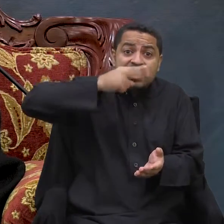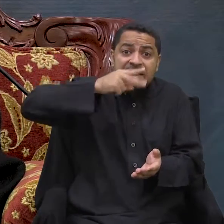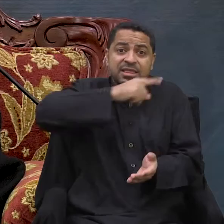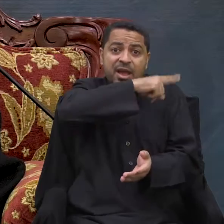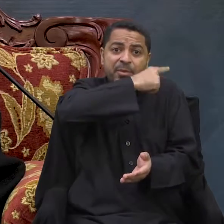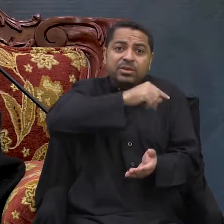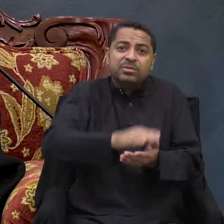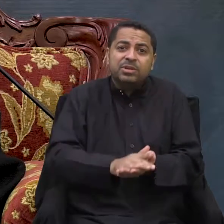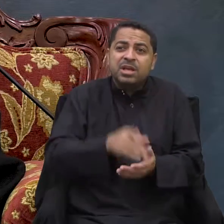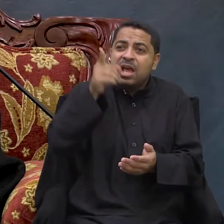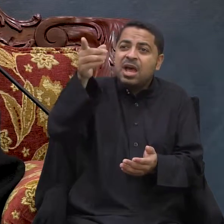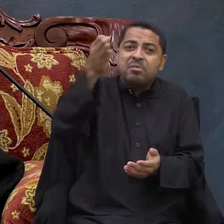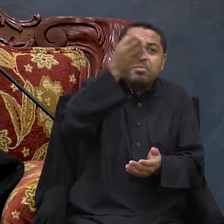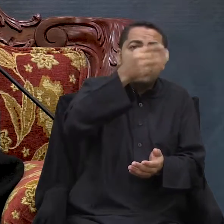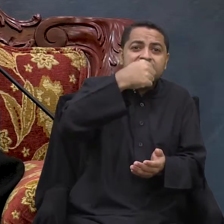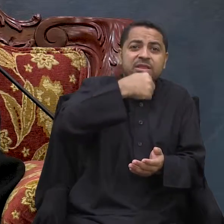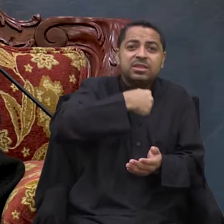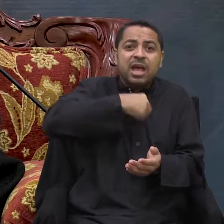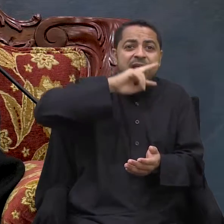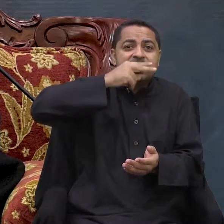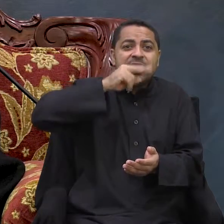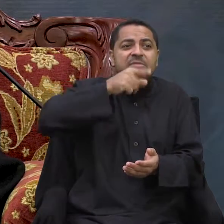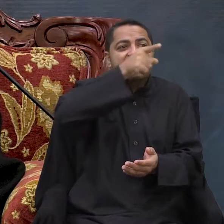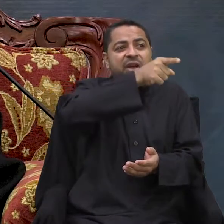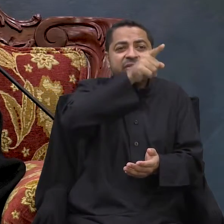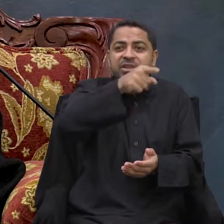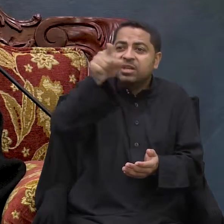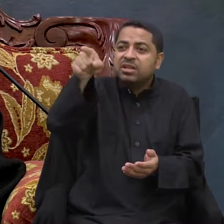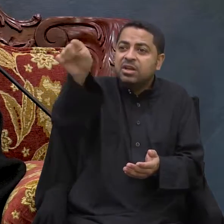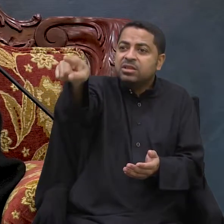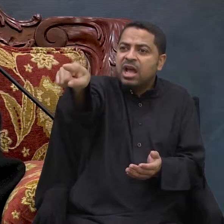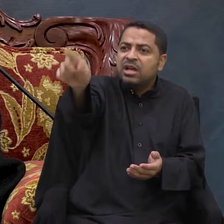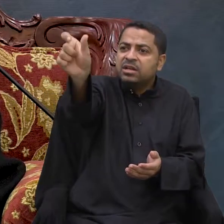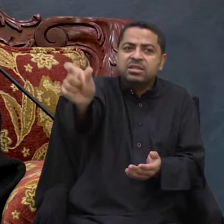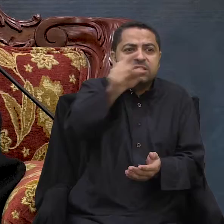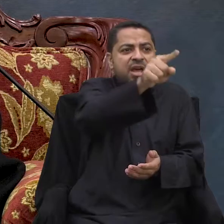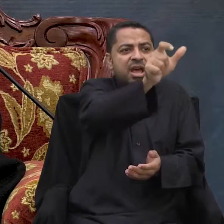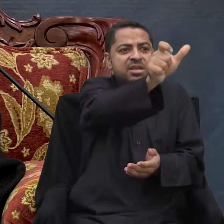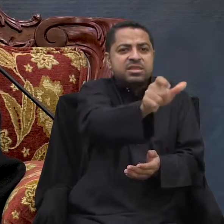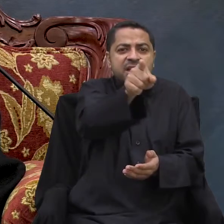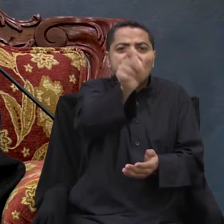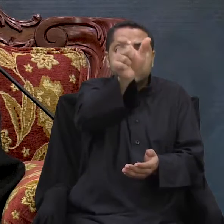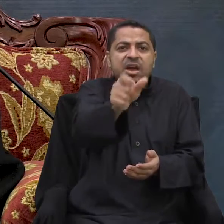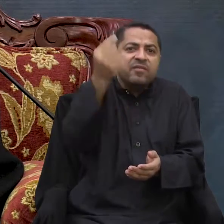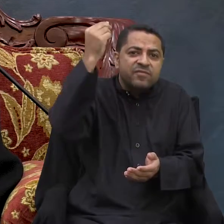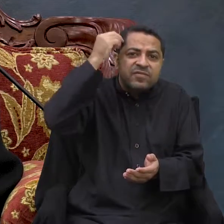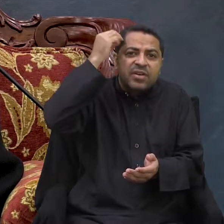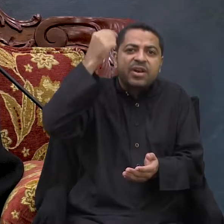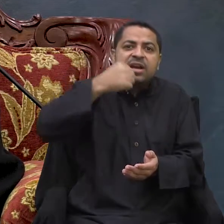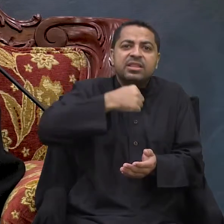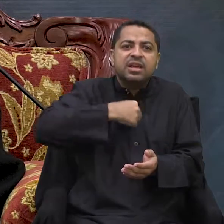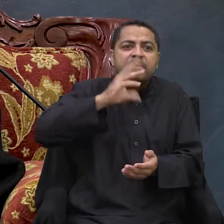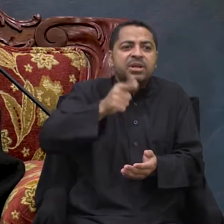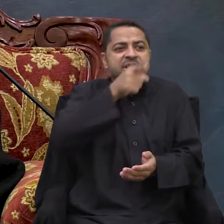وإن كذبتموني فإن فيكم من إذا سألتموه أخبركم،